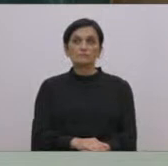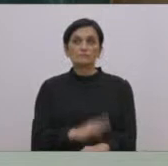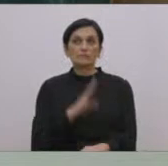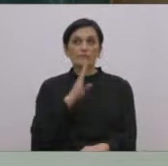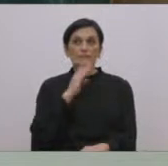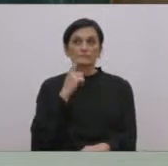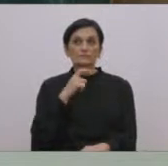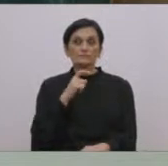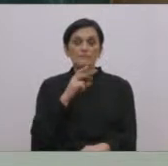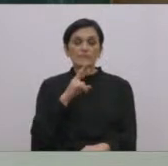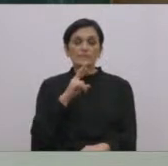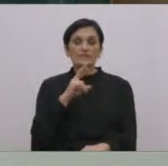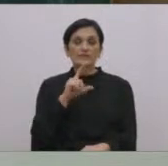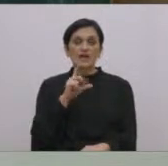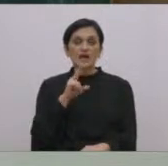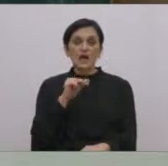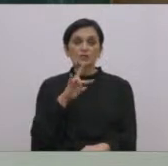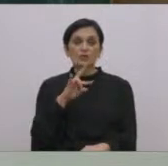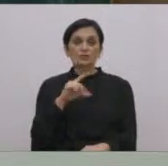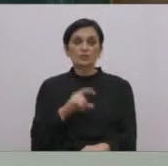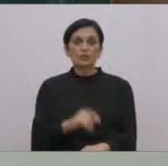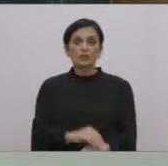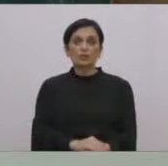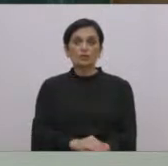ქალბატონი ხატია დეკანოიძე.